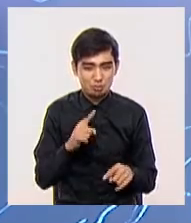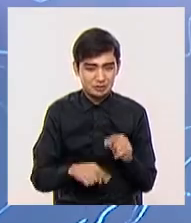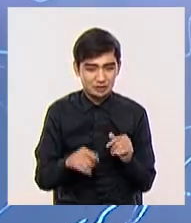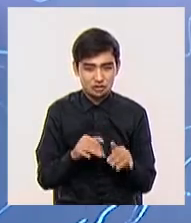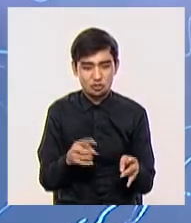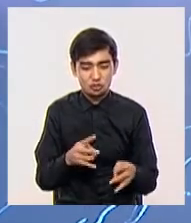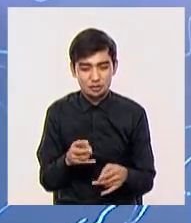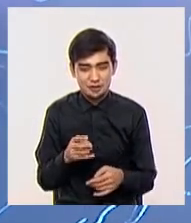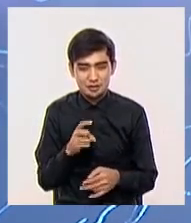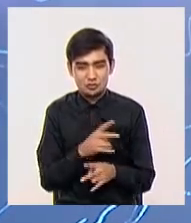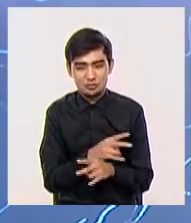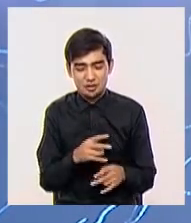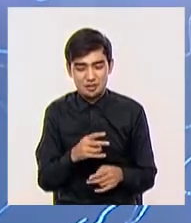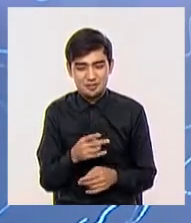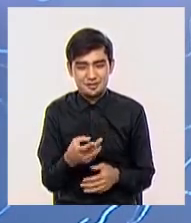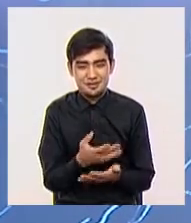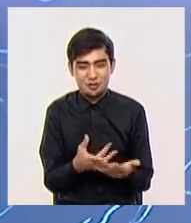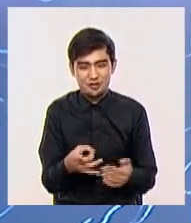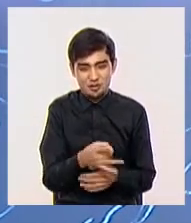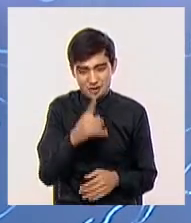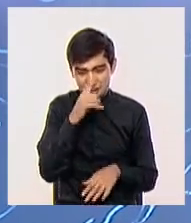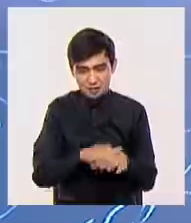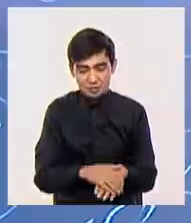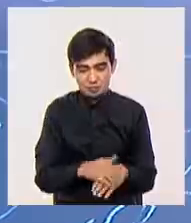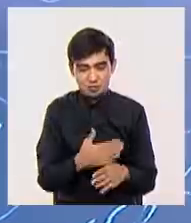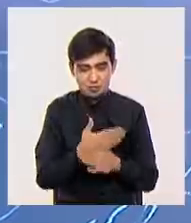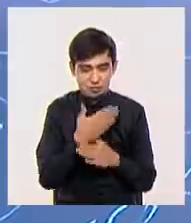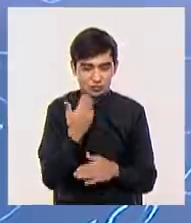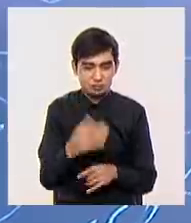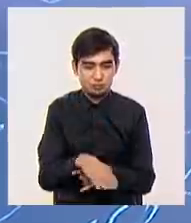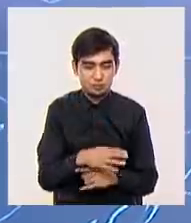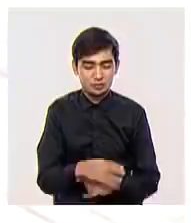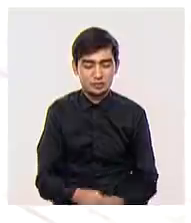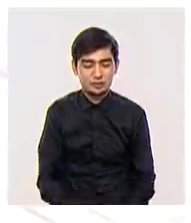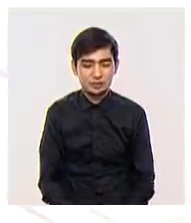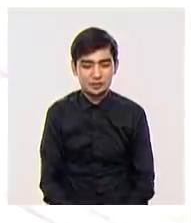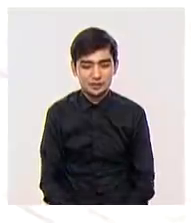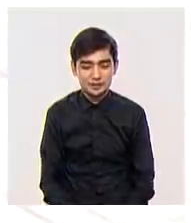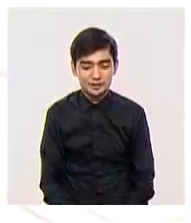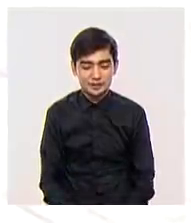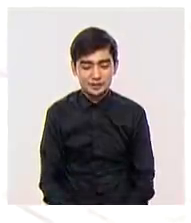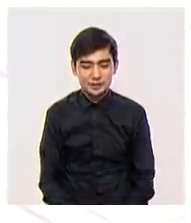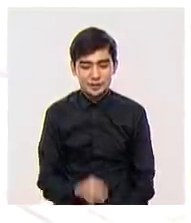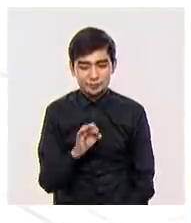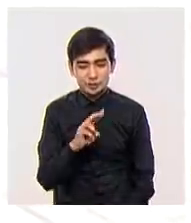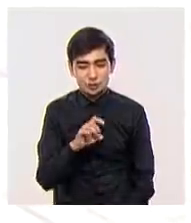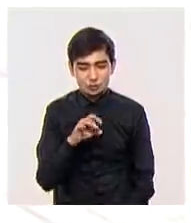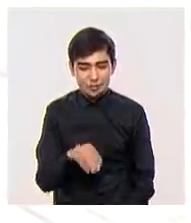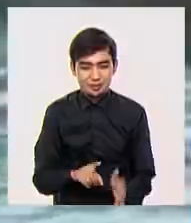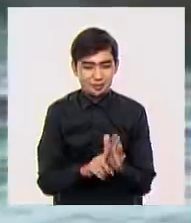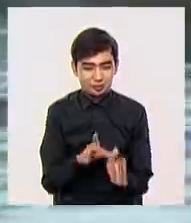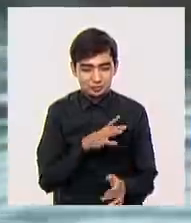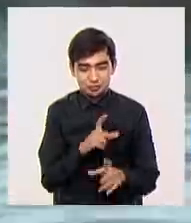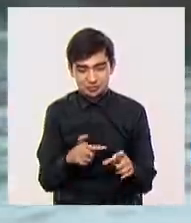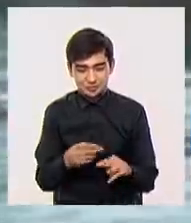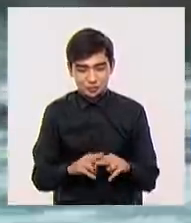шешіп беруге келгенде кейбір өңірдің әкімдері құлықсыз, дейді азаматтар. Құрмет бастаған еріктілер жер-жерден шөп